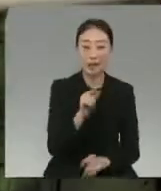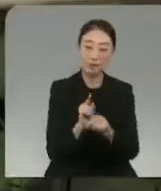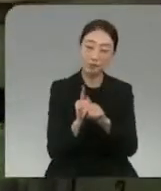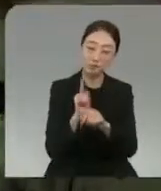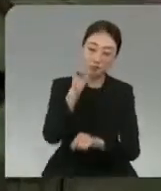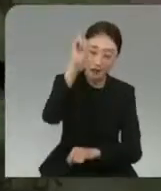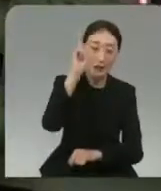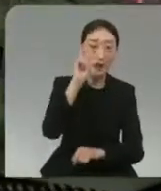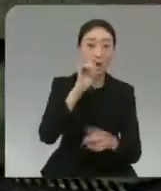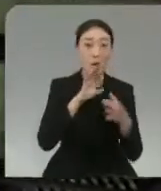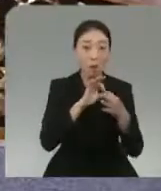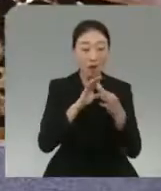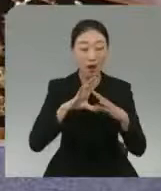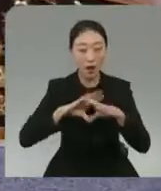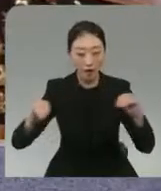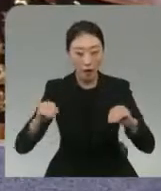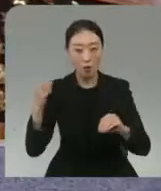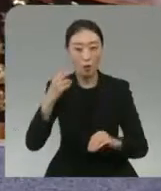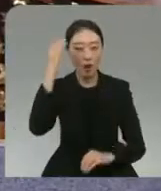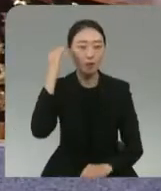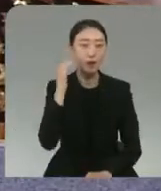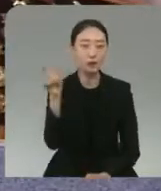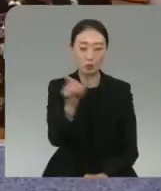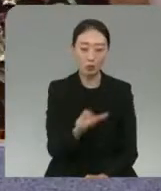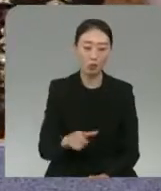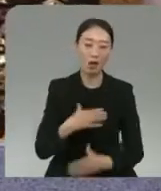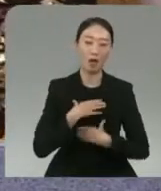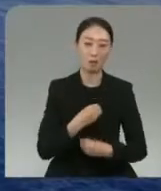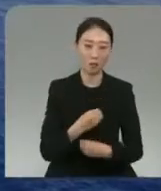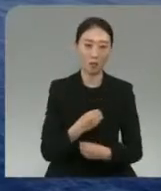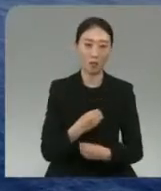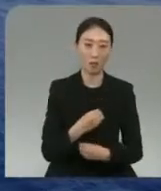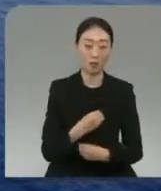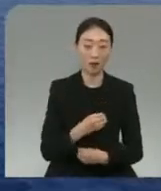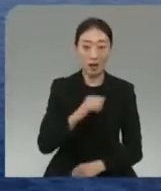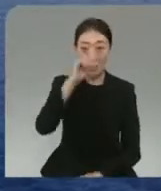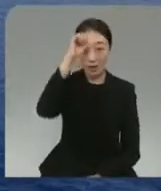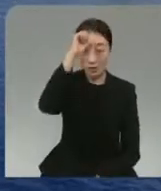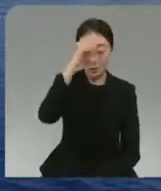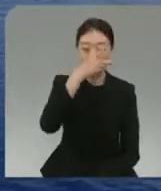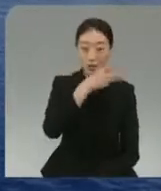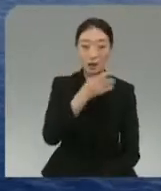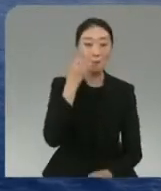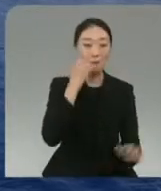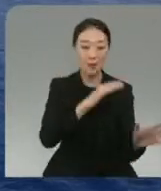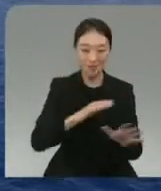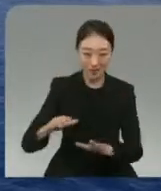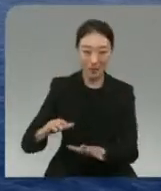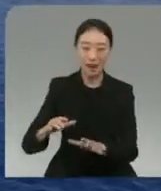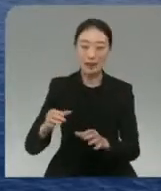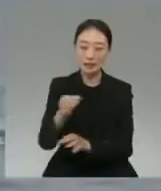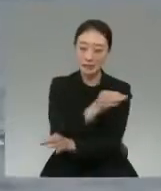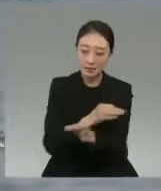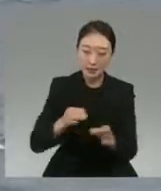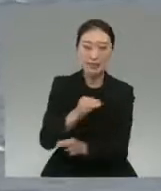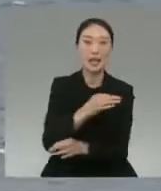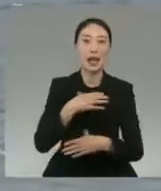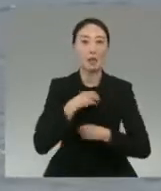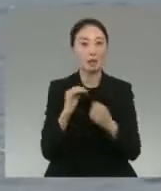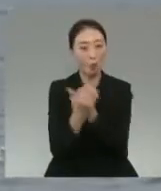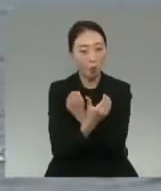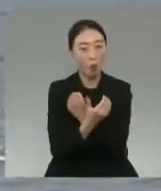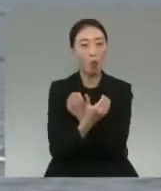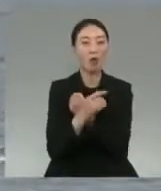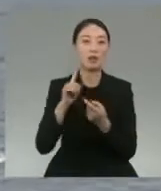dự kiến sẽ trao đổi về vấn đề an ninh bán đảo Hàn Quốc như đối phó chung về mua ít hạt nhân tên lửa Bắc Triều Tiên ngoài ra một nghệ sĩ khác dự kiến